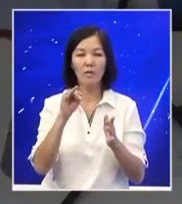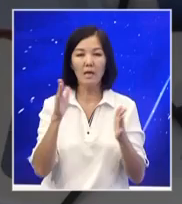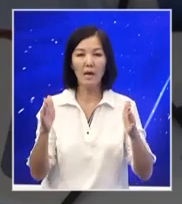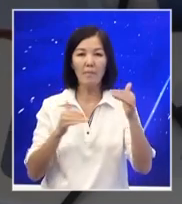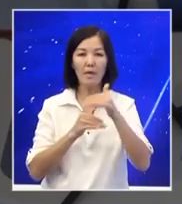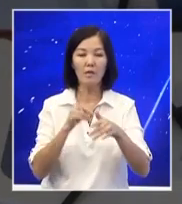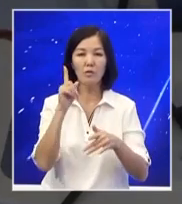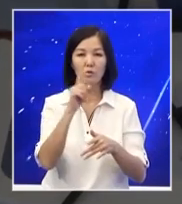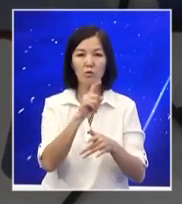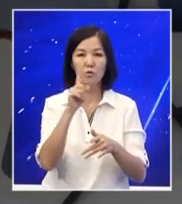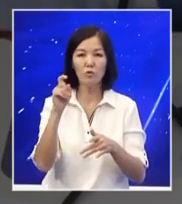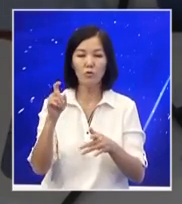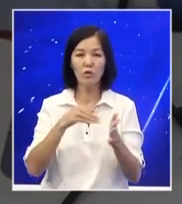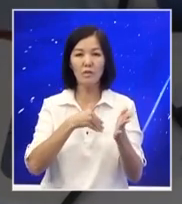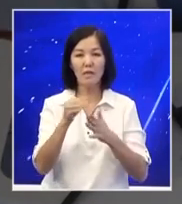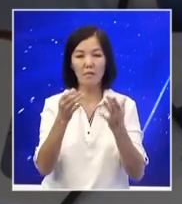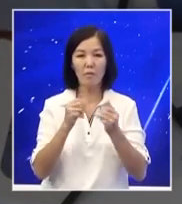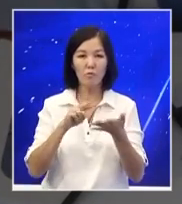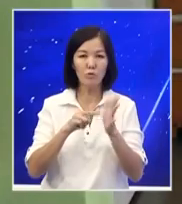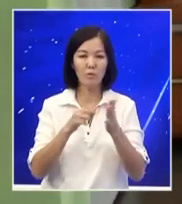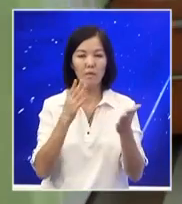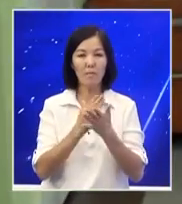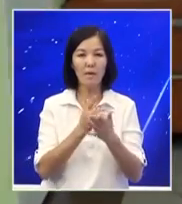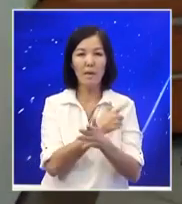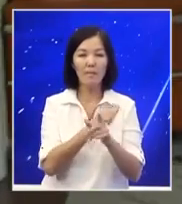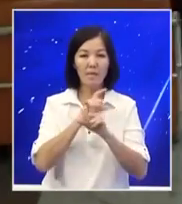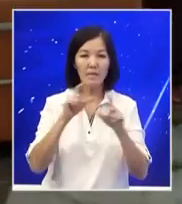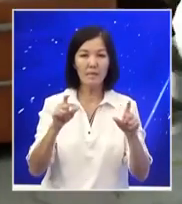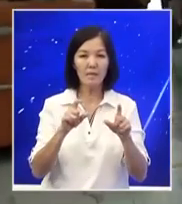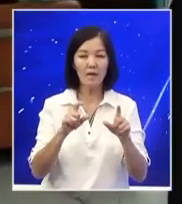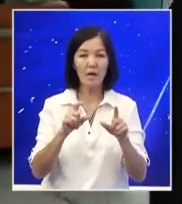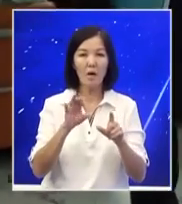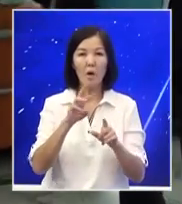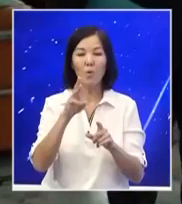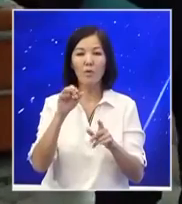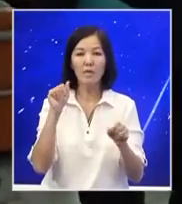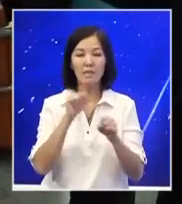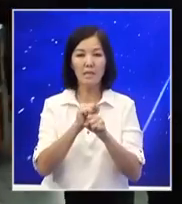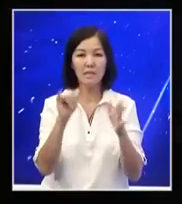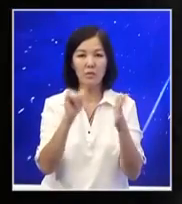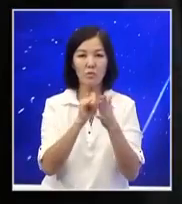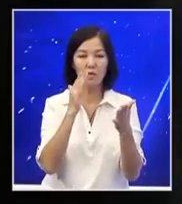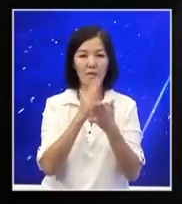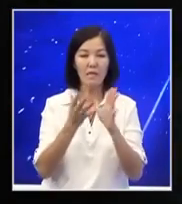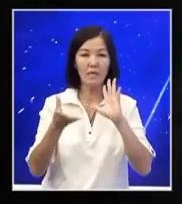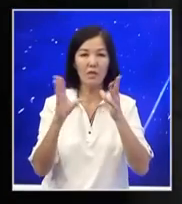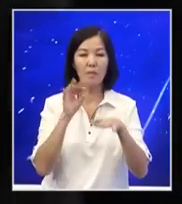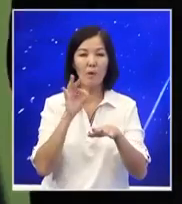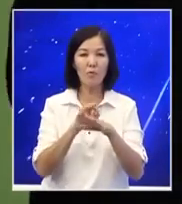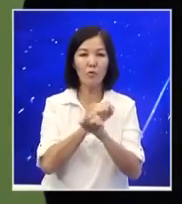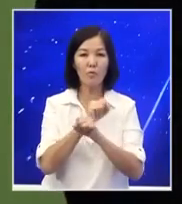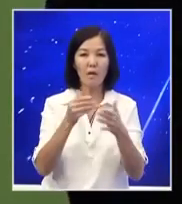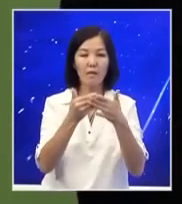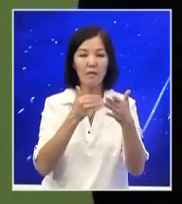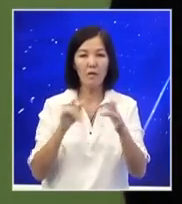аппаратын 100-100-ден алу жоспарда. Мұнымен қоса медициналық мекемелеріне оттегі станциялары орнатылмақ. Жалпы індетті болдырмаудың